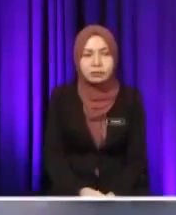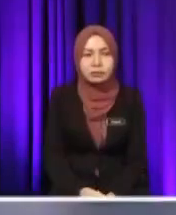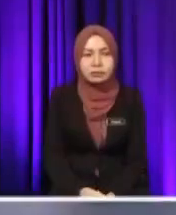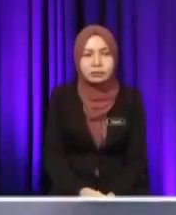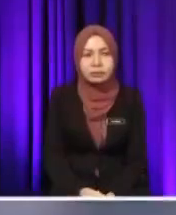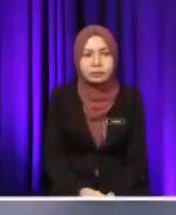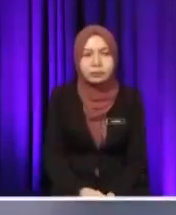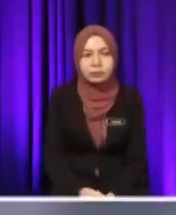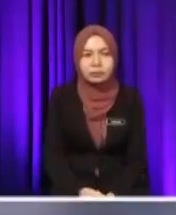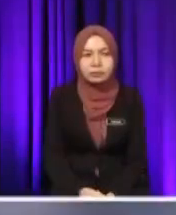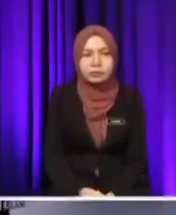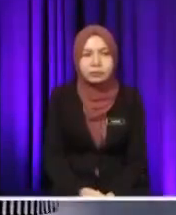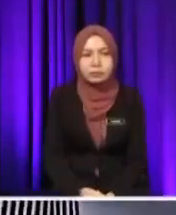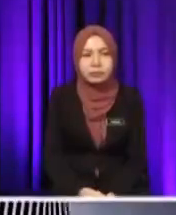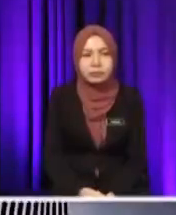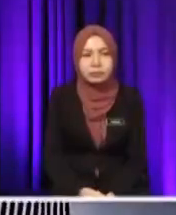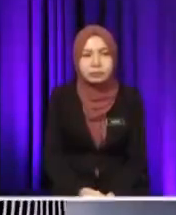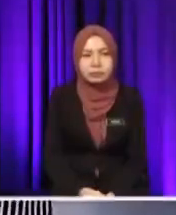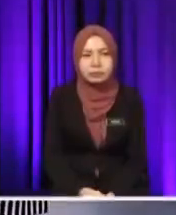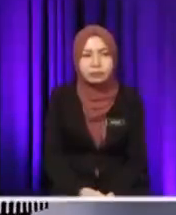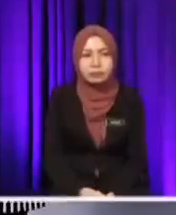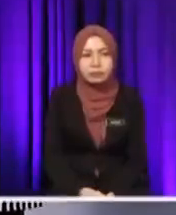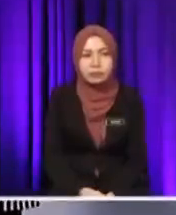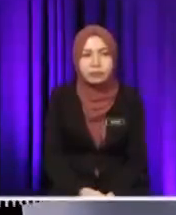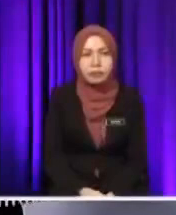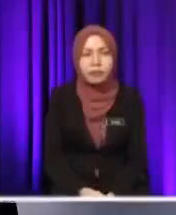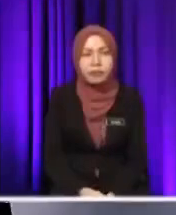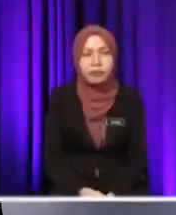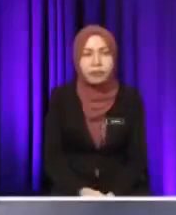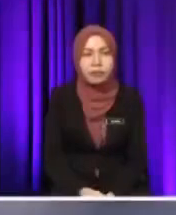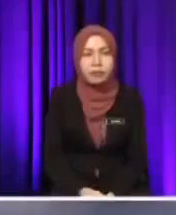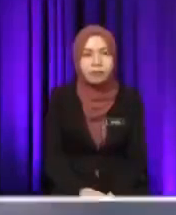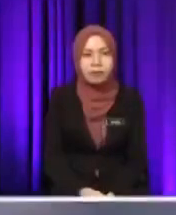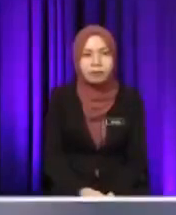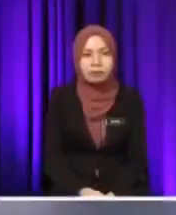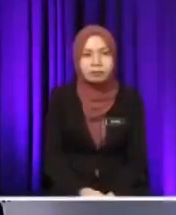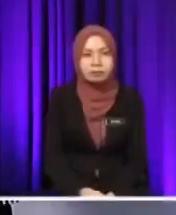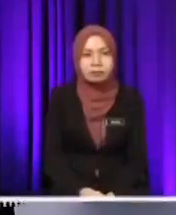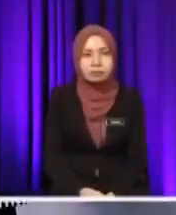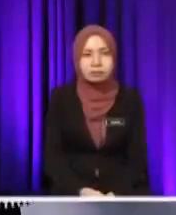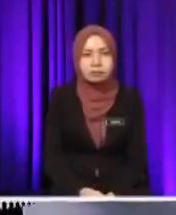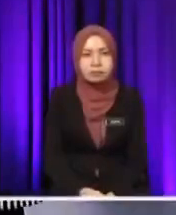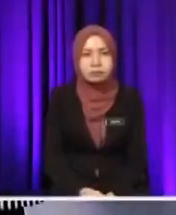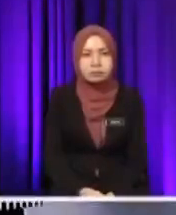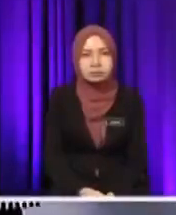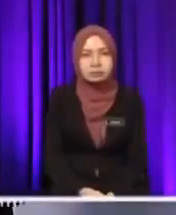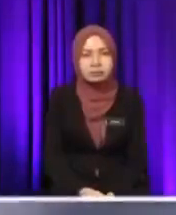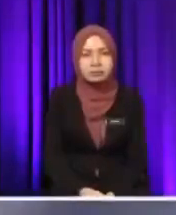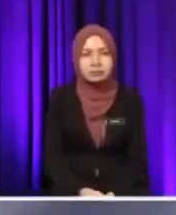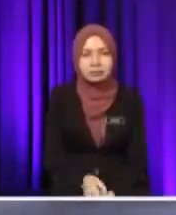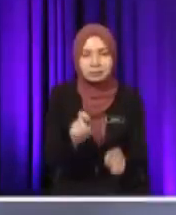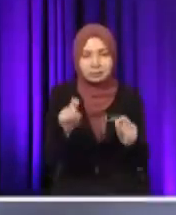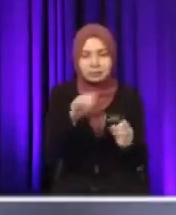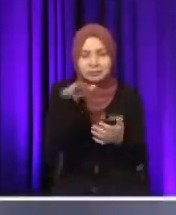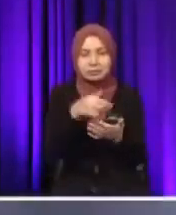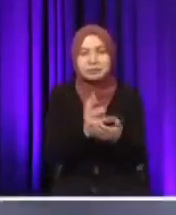Wish ada banyak tu. Okey okey. Nah, siapa lagi? Eh. You guys tak buat? Eh, mana boleh. Oi, kena buat juga. Kena buat juga.